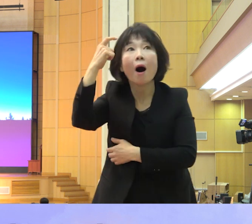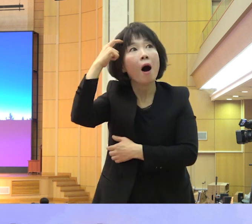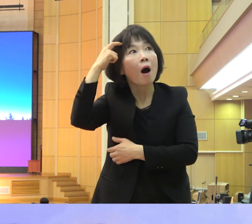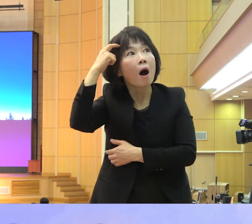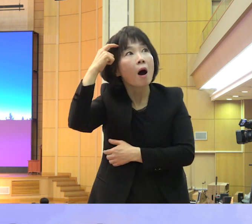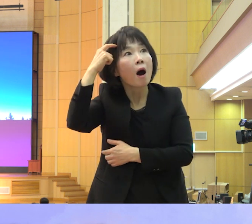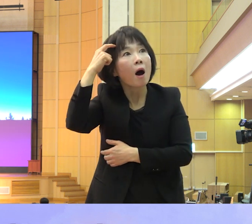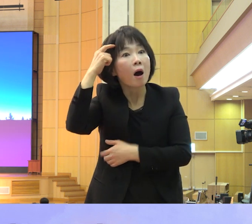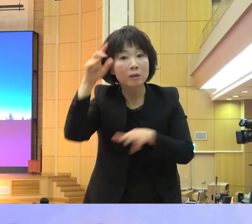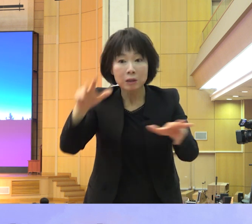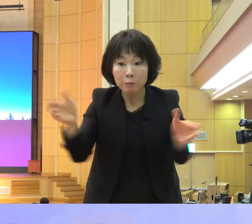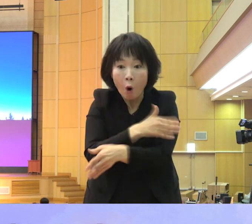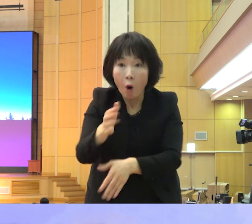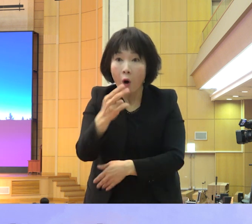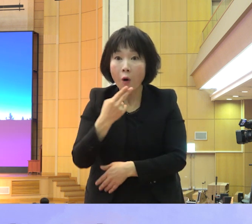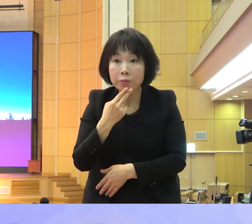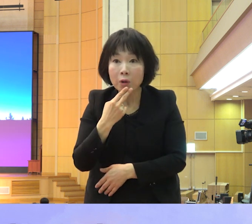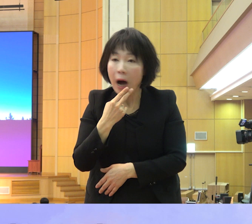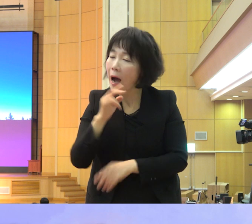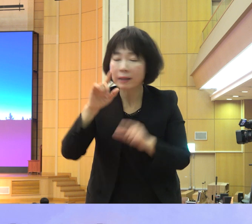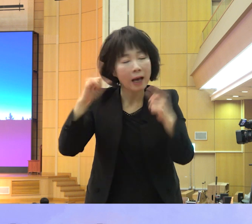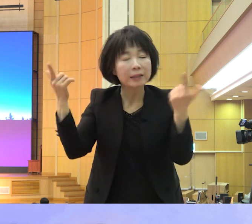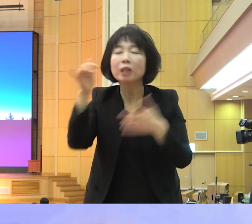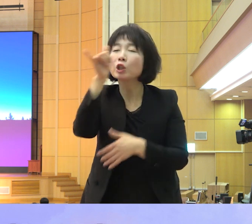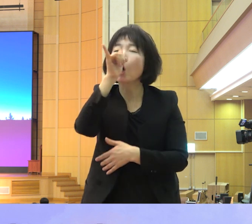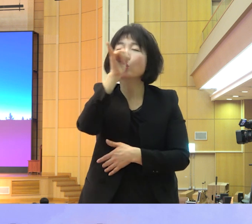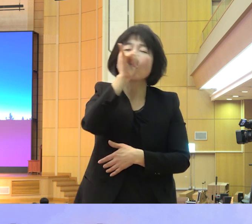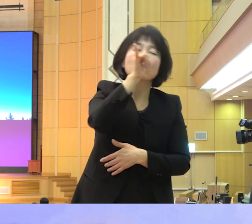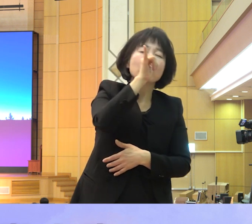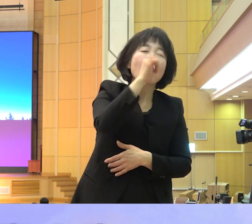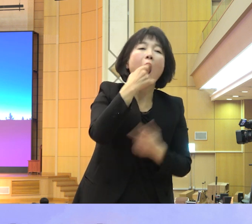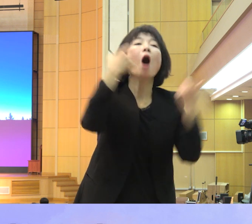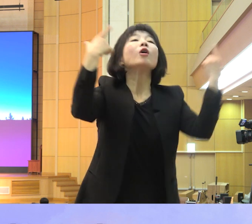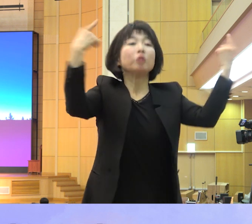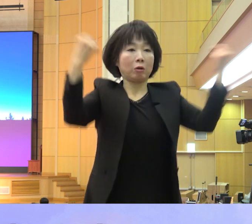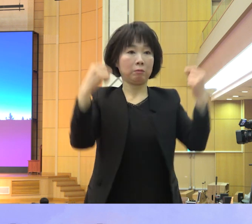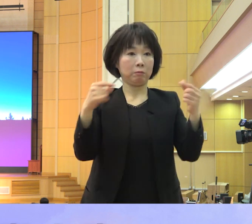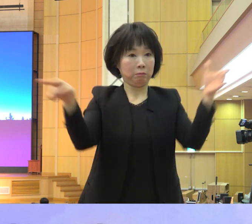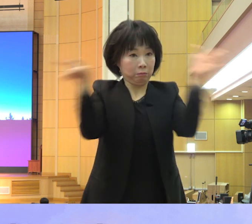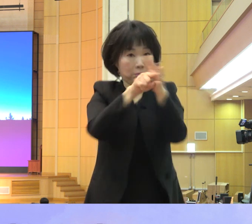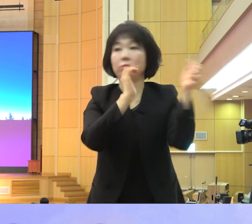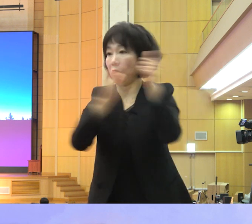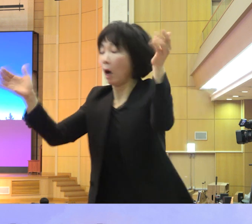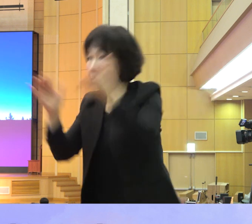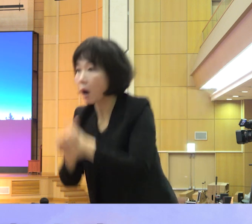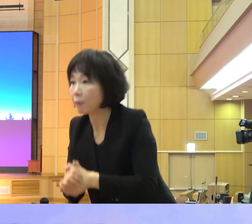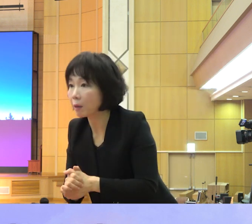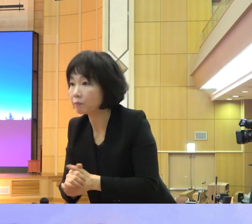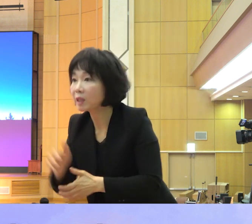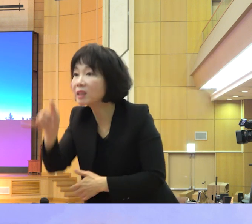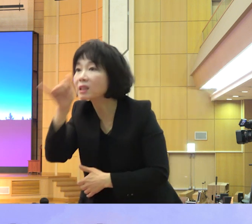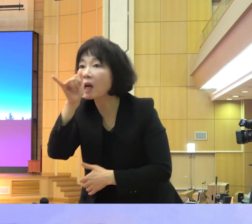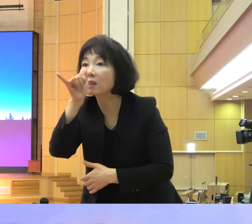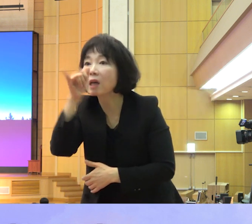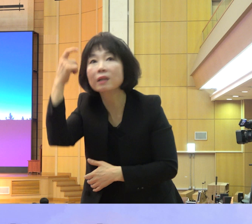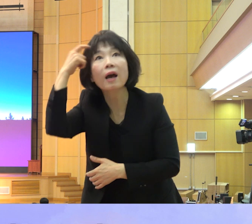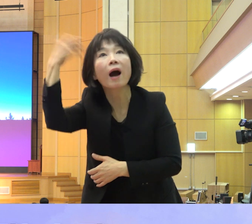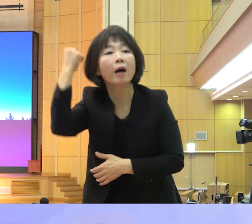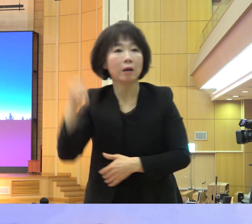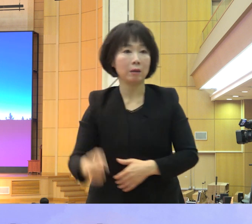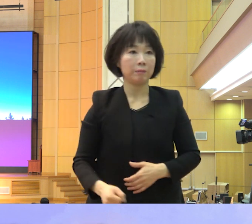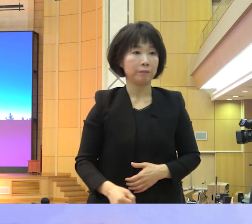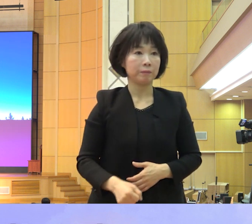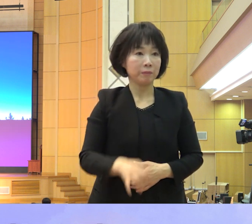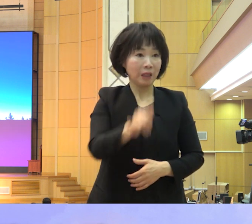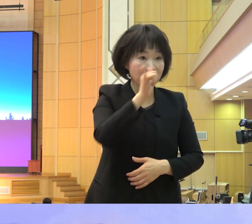있는 것처럼 없지만 있는 것처럼 마가복음 11장 23절에 보더라도 이 산을